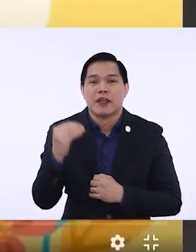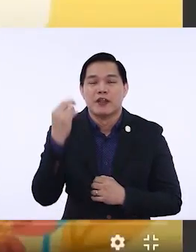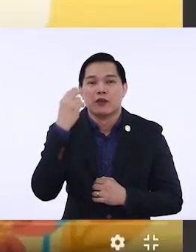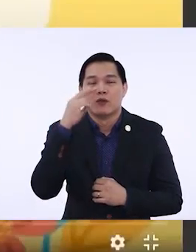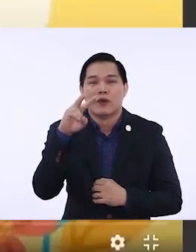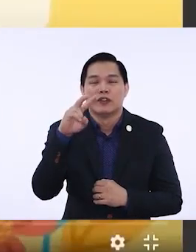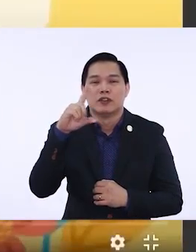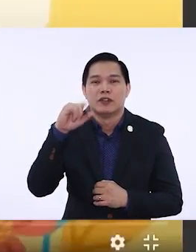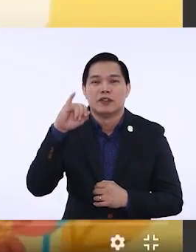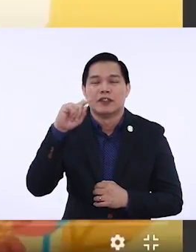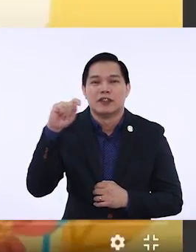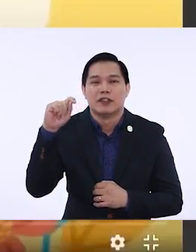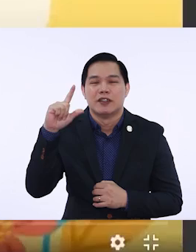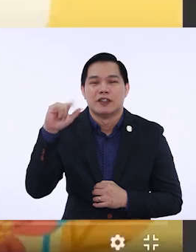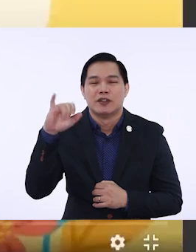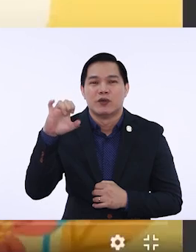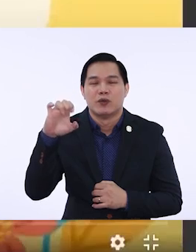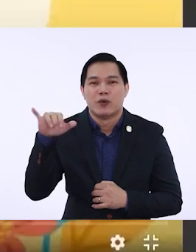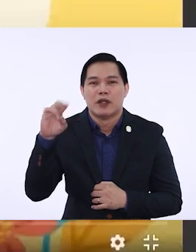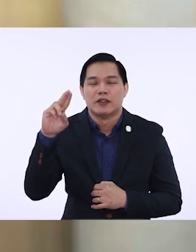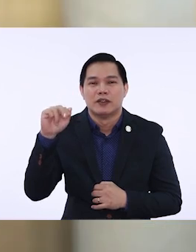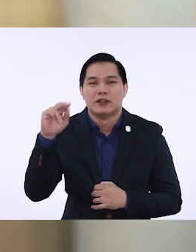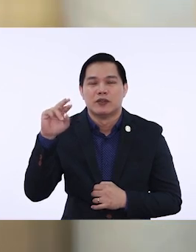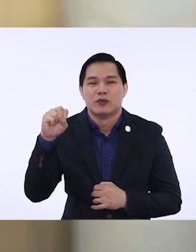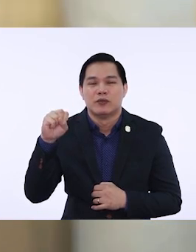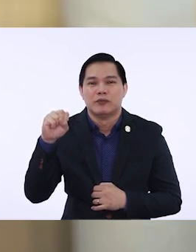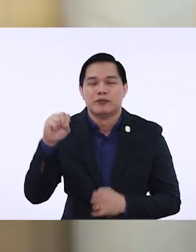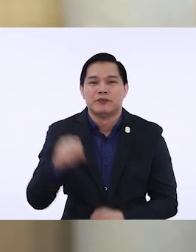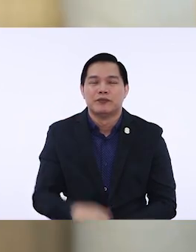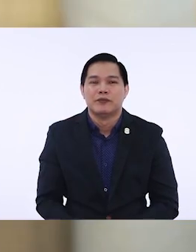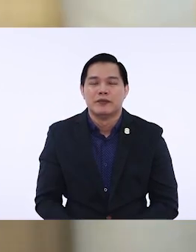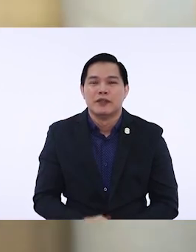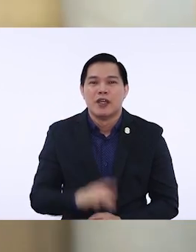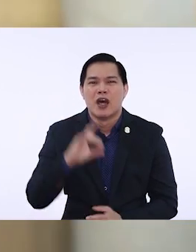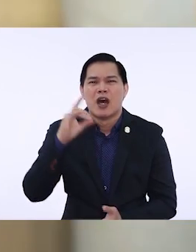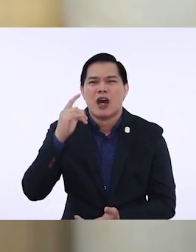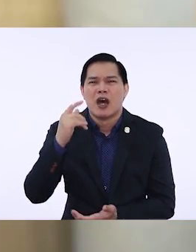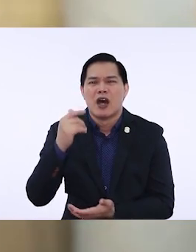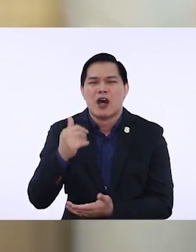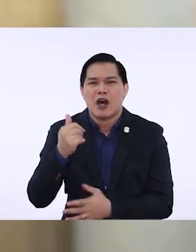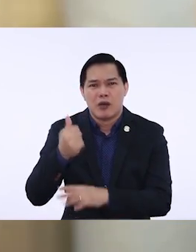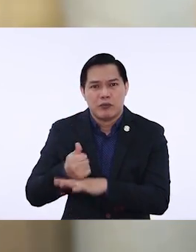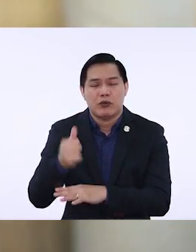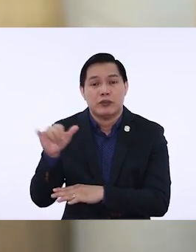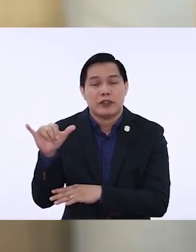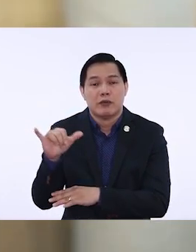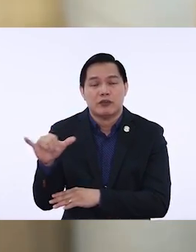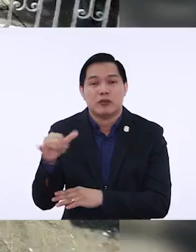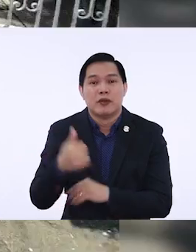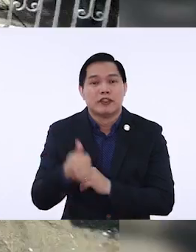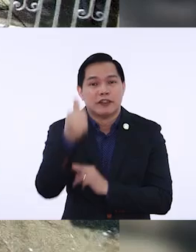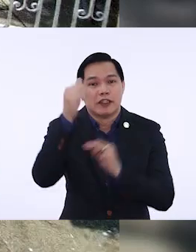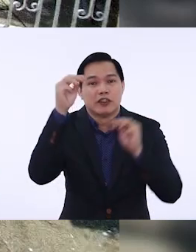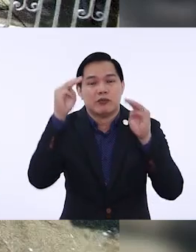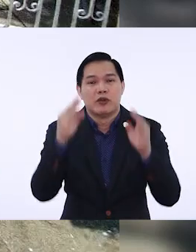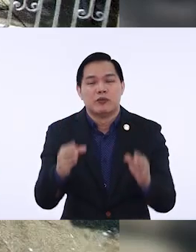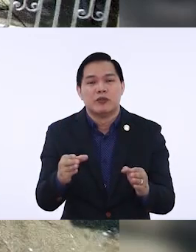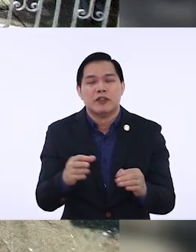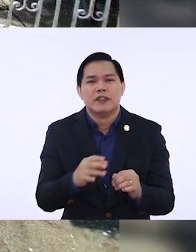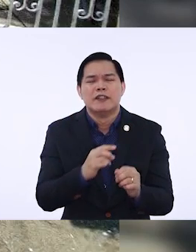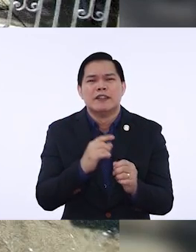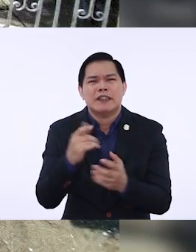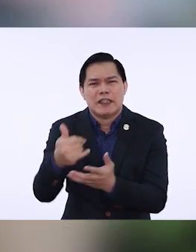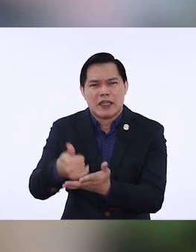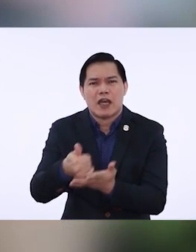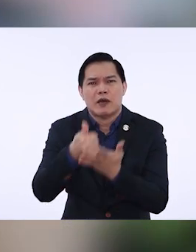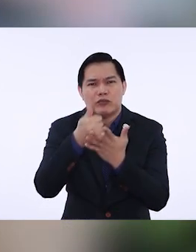po ng Little Ones playlist. Pinagtibay din po ng tagapamahalang pangkalahatan dalingapin